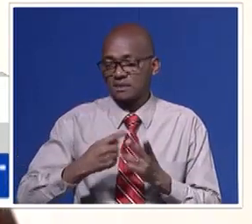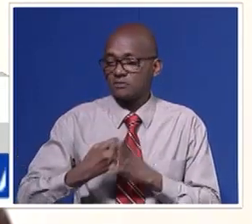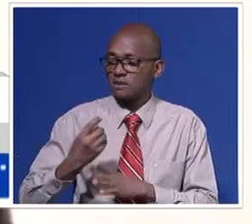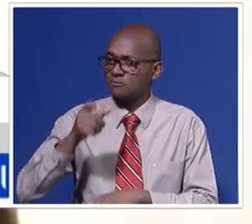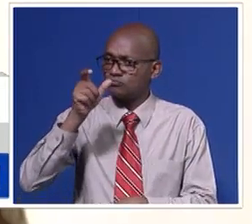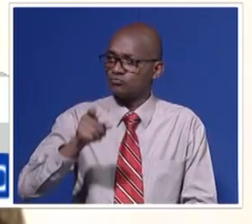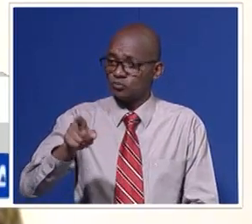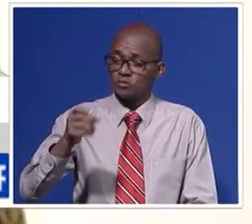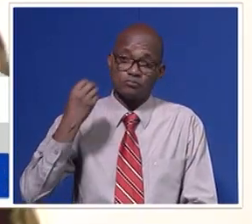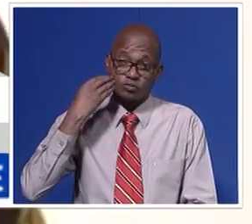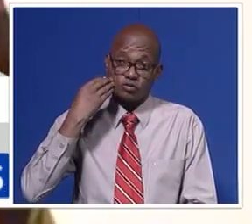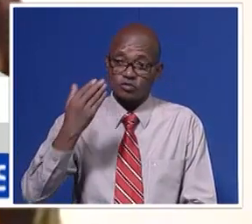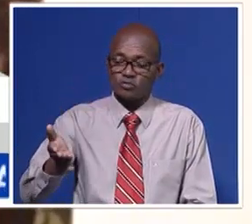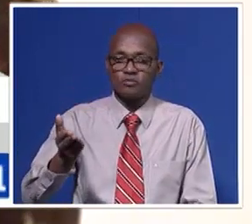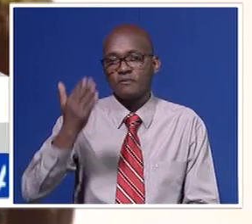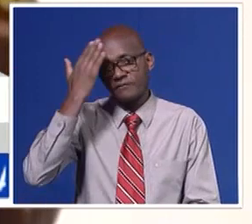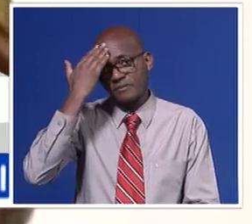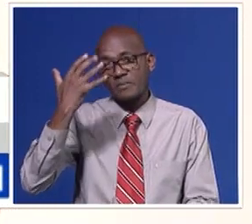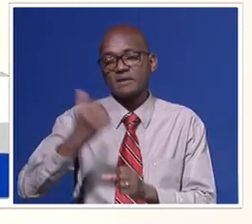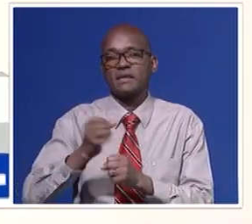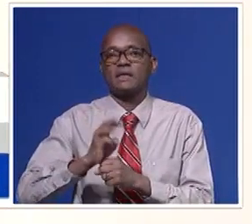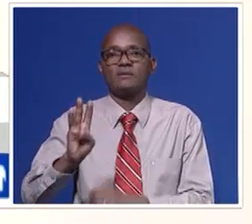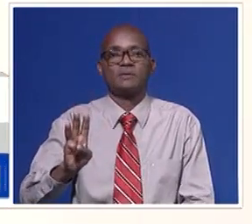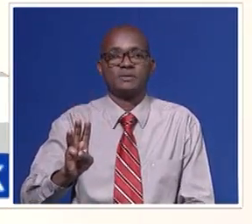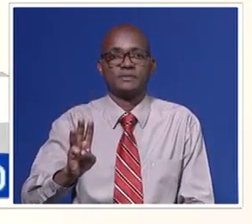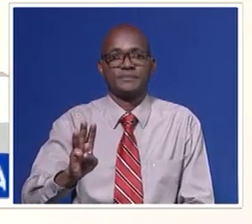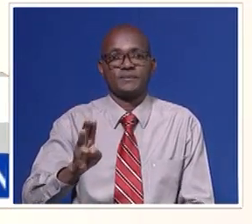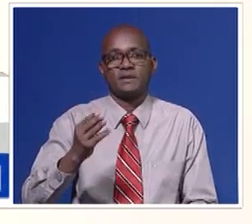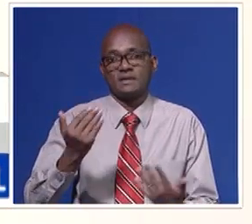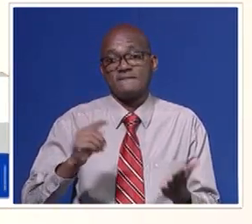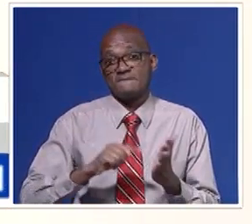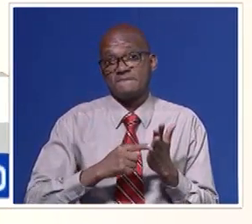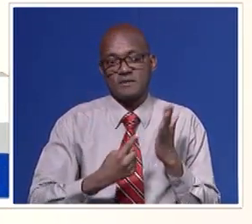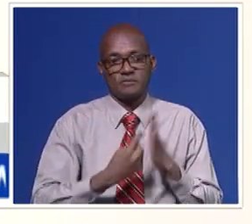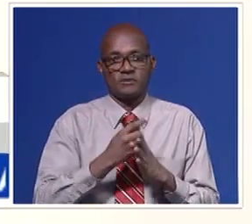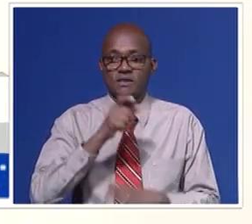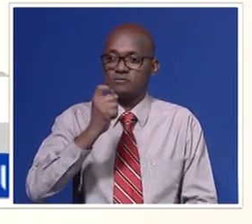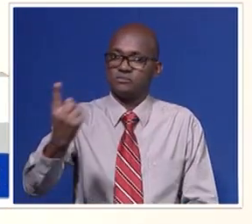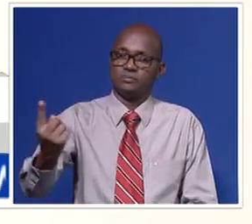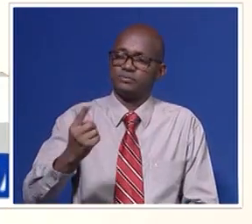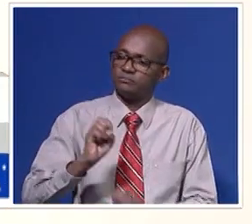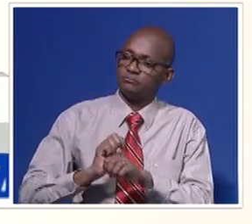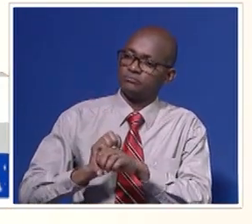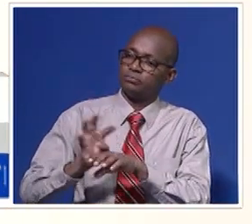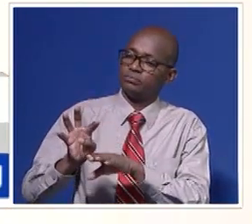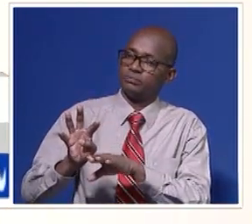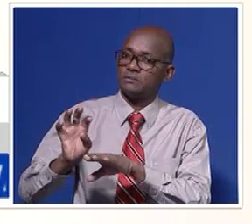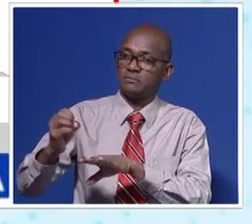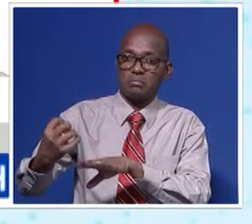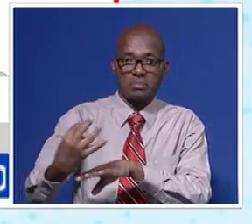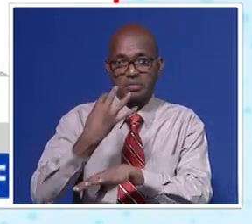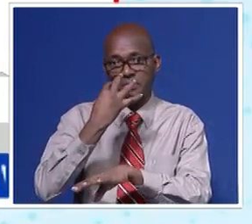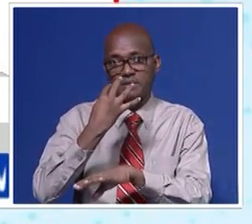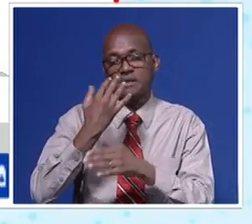sababu sasa hivi amekuja mtu akamwambukiza mtu fulani. Ndio maana tunafanya contact